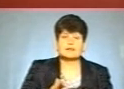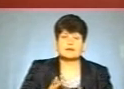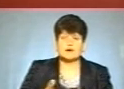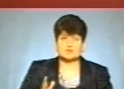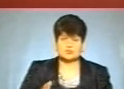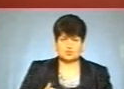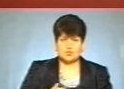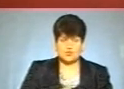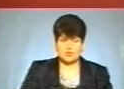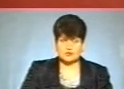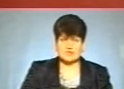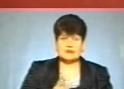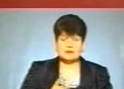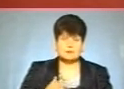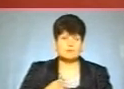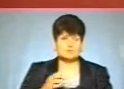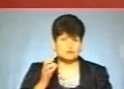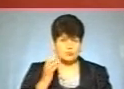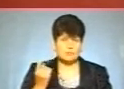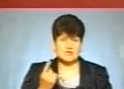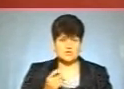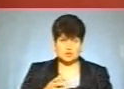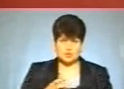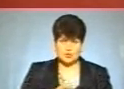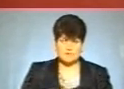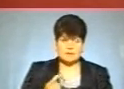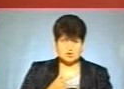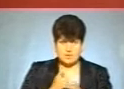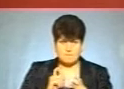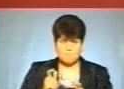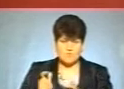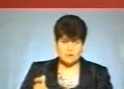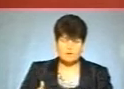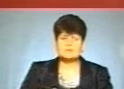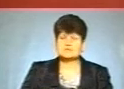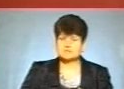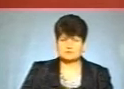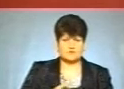будуть скорочувати. Як тільки ми почуємо про перші скорочення, про перші повідомлення, ми обов'язково до цієї